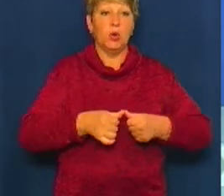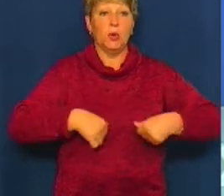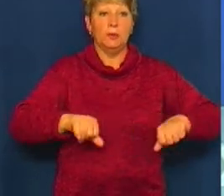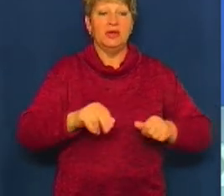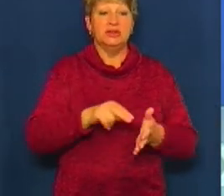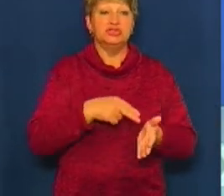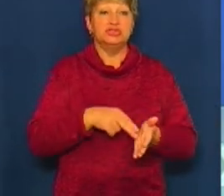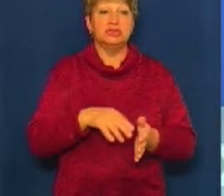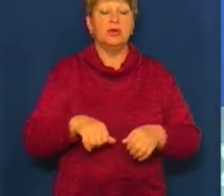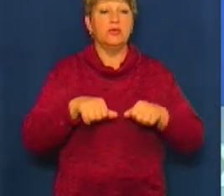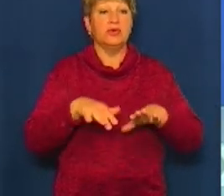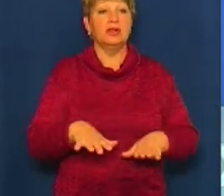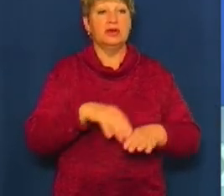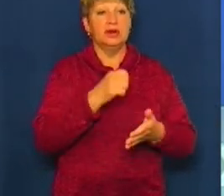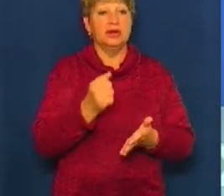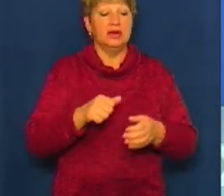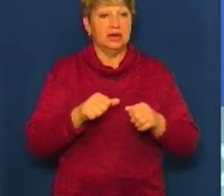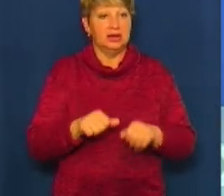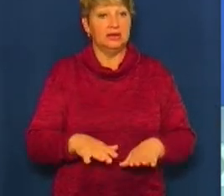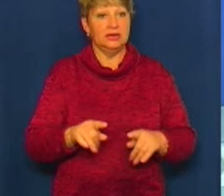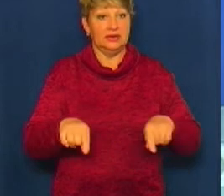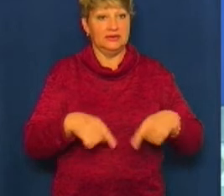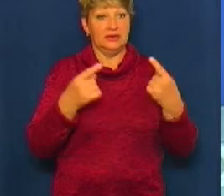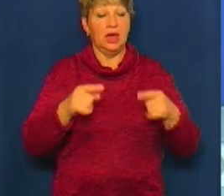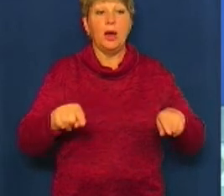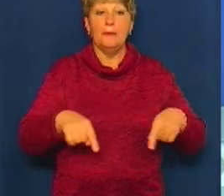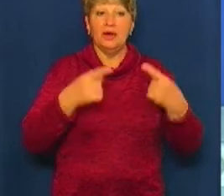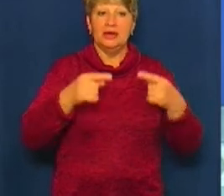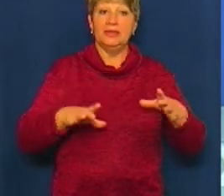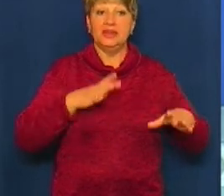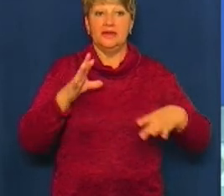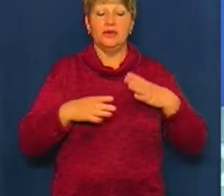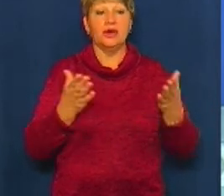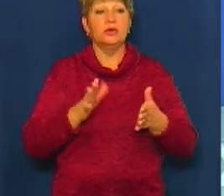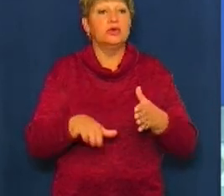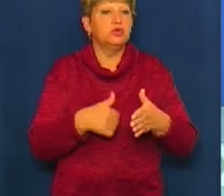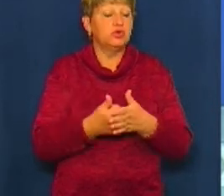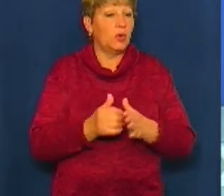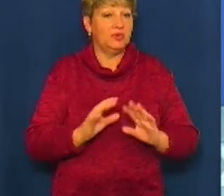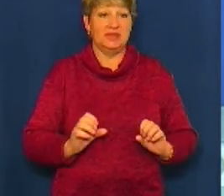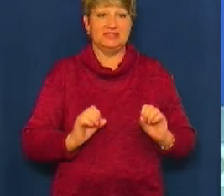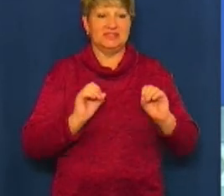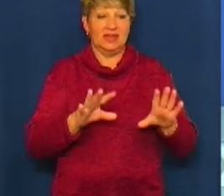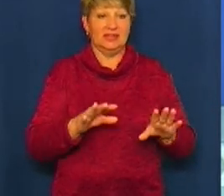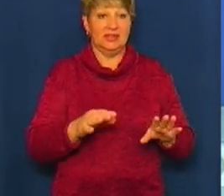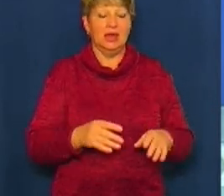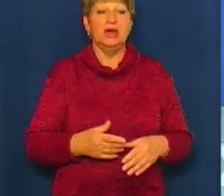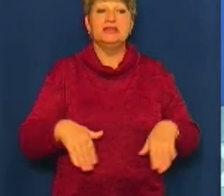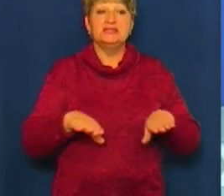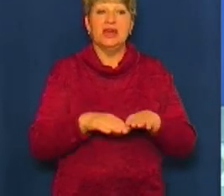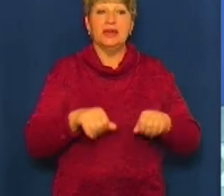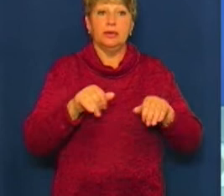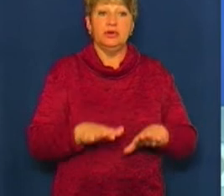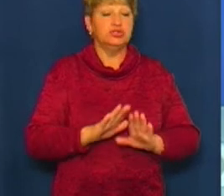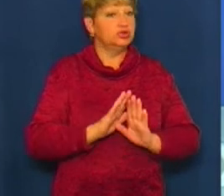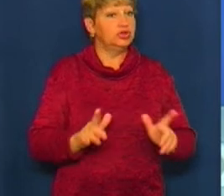ухвалив рішення про поновлення тренувань у спорткомплексі, який досі не зданий в експлуатацію. Із таким рішенням не згодний директор